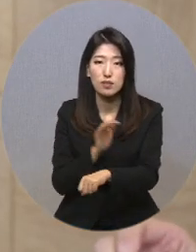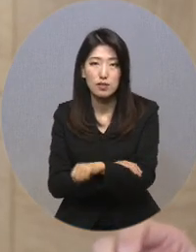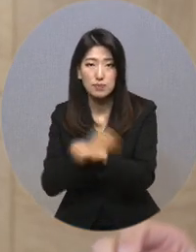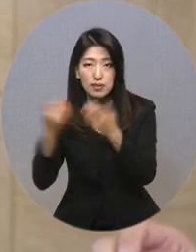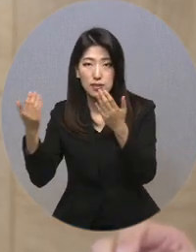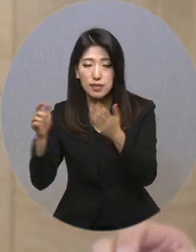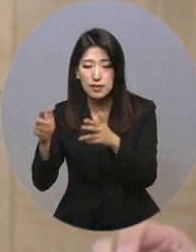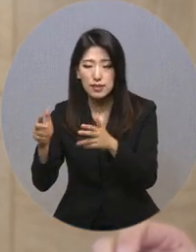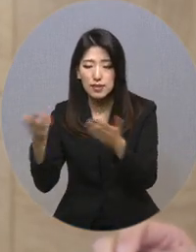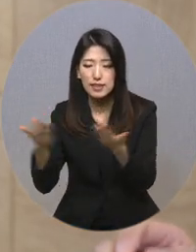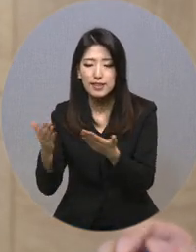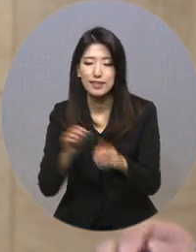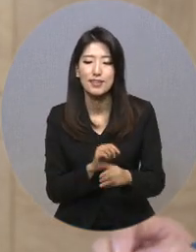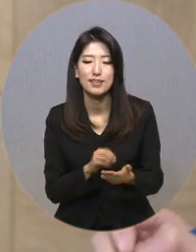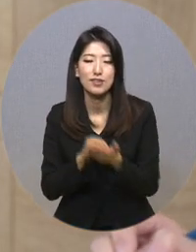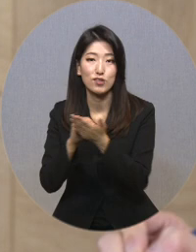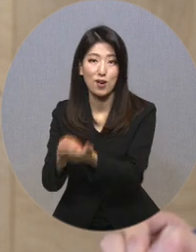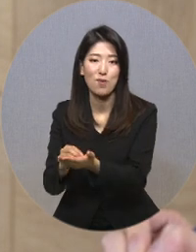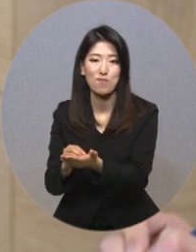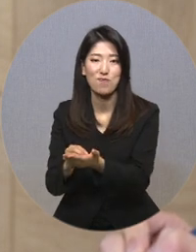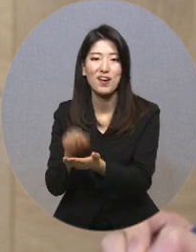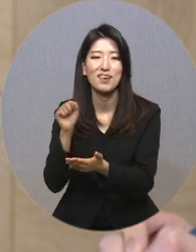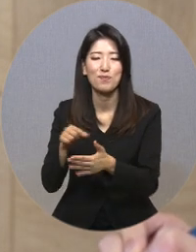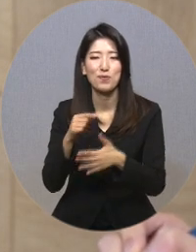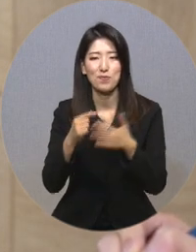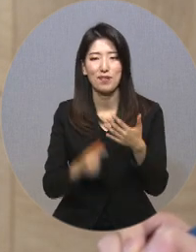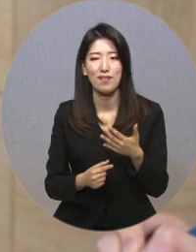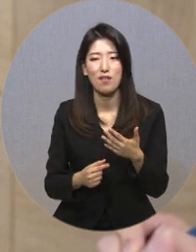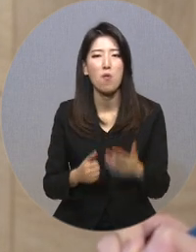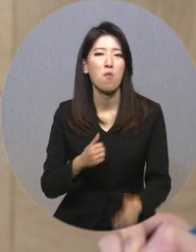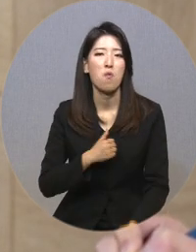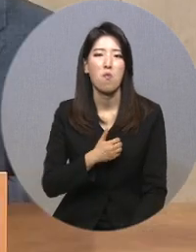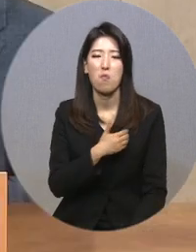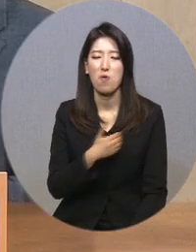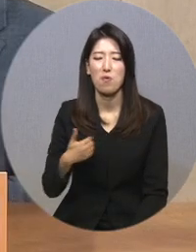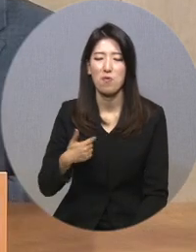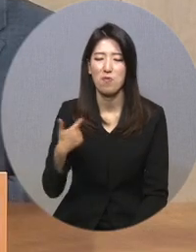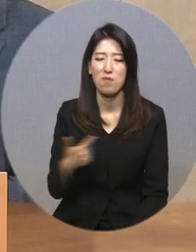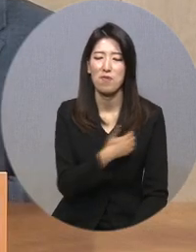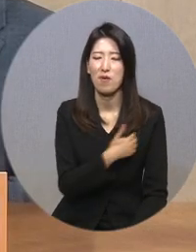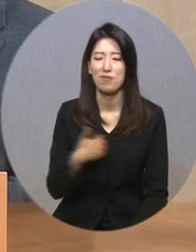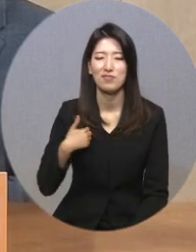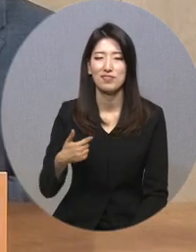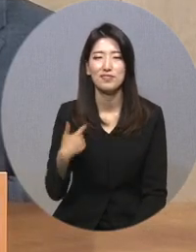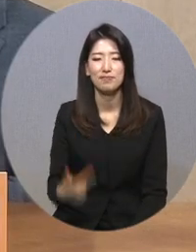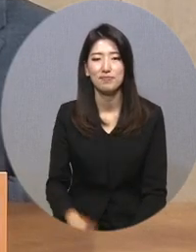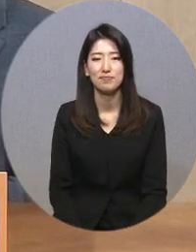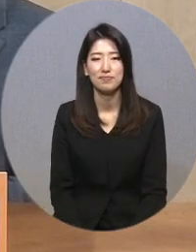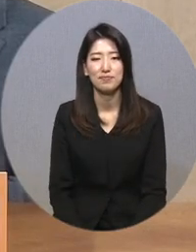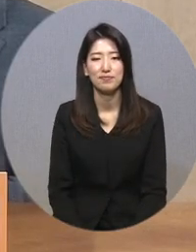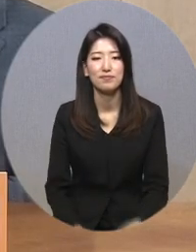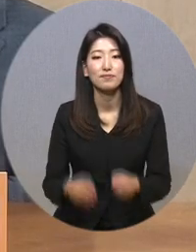나누는 이런 어떤 프로젝트를 진행하고 있고 그러다 보니까 만족도도 높아가는 거고요. 그 일환으로 저희 학교는 지금